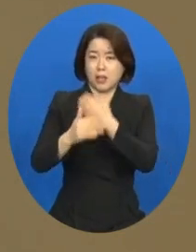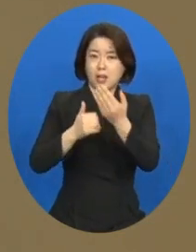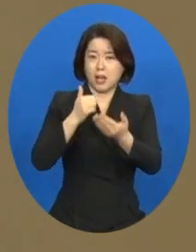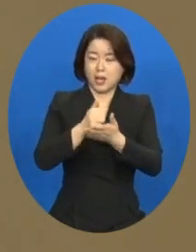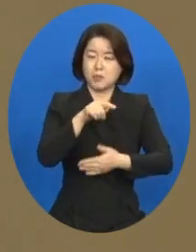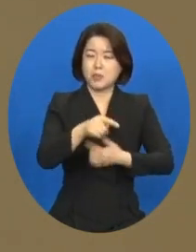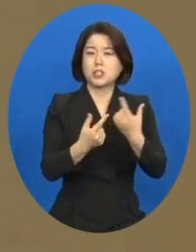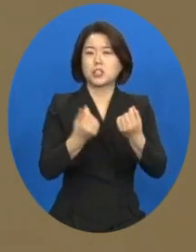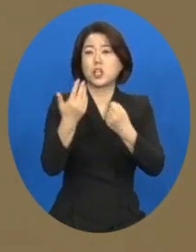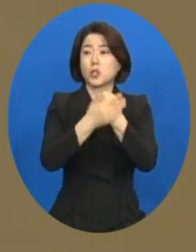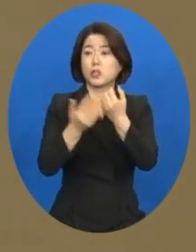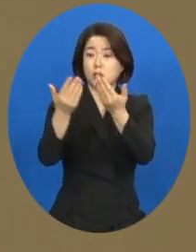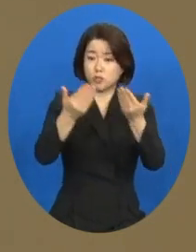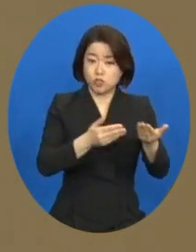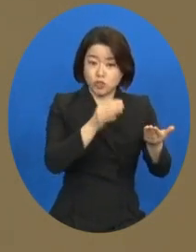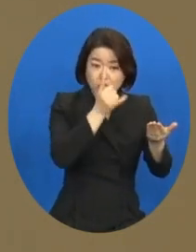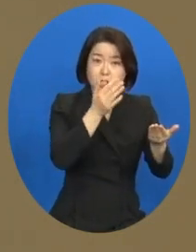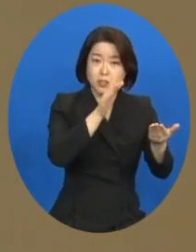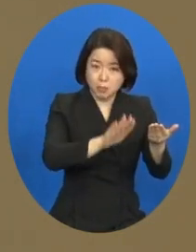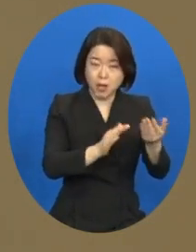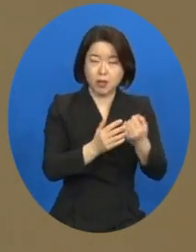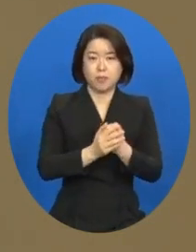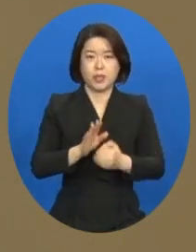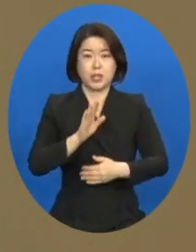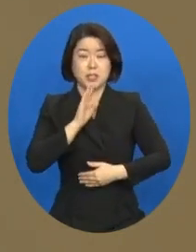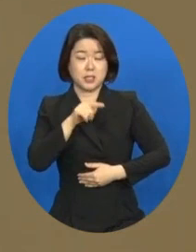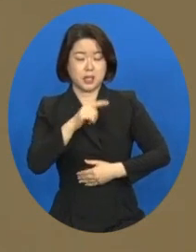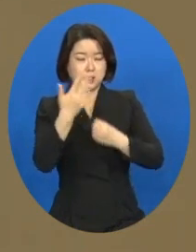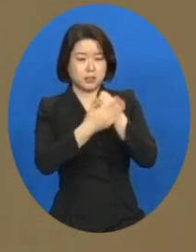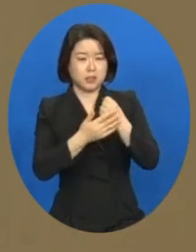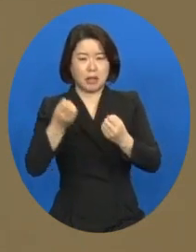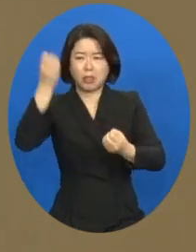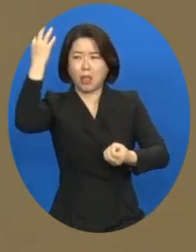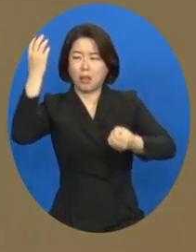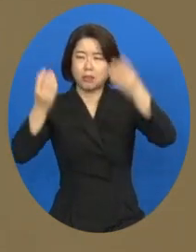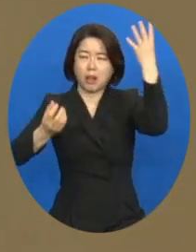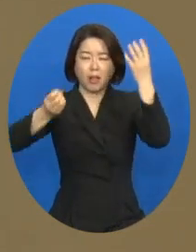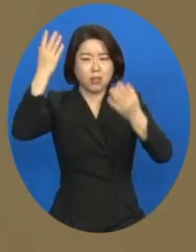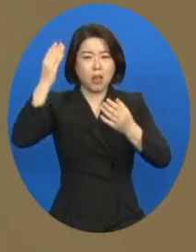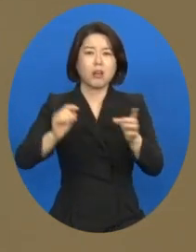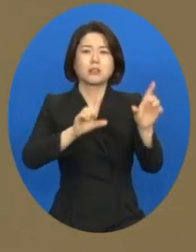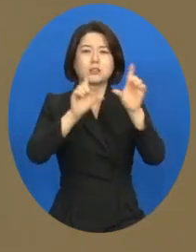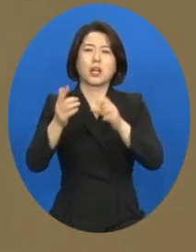하나님이 그런 은혜를 주셨는데도 실제로 그 은혜를 다 잃어버리고 사는 거예요.